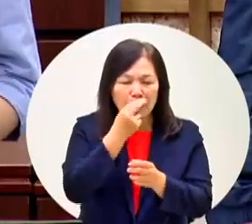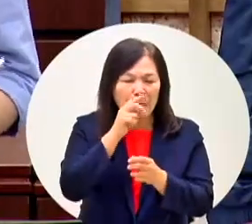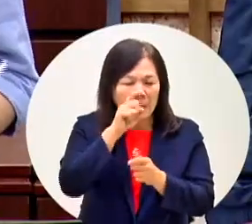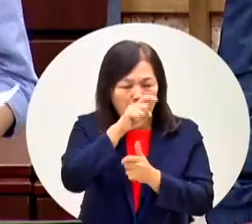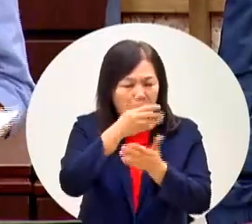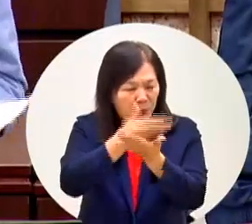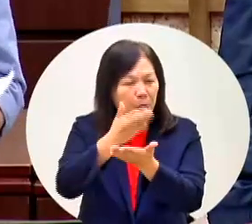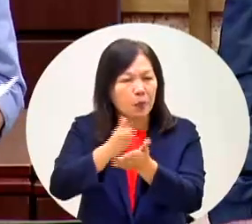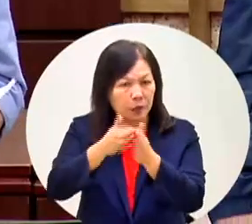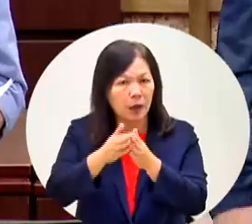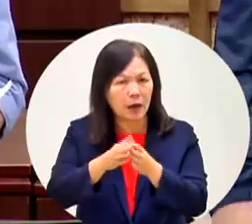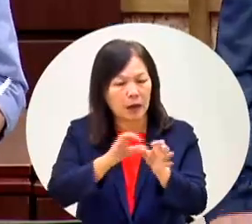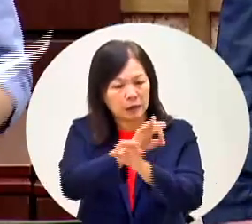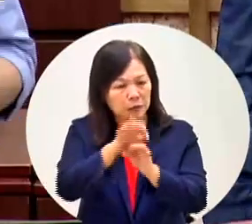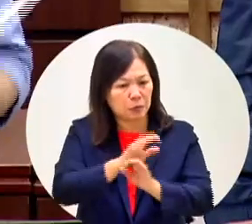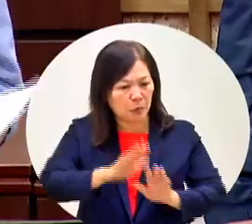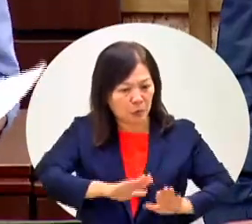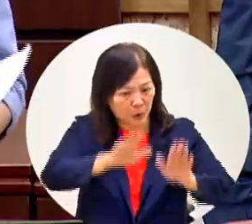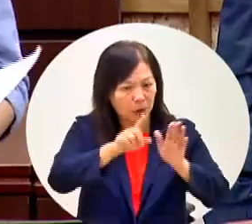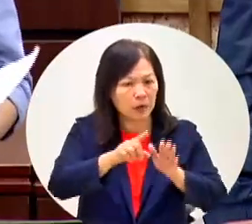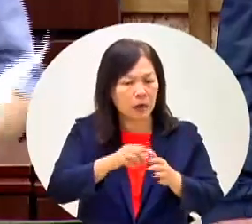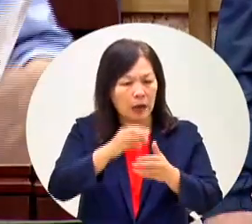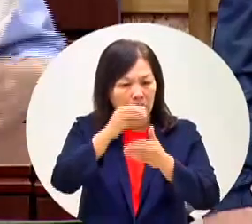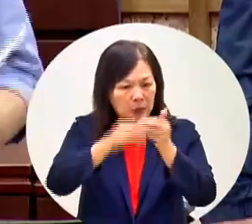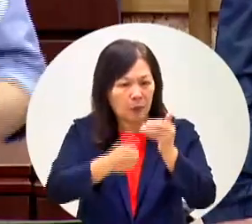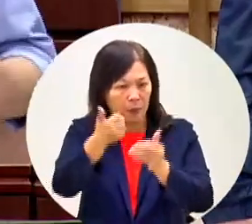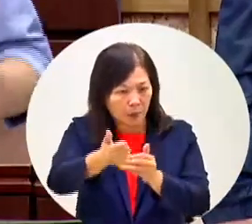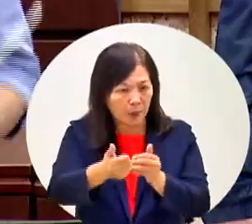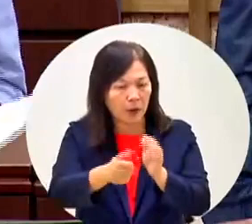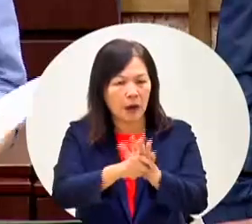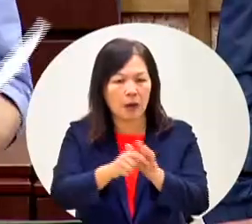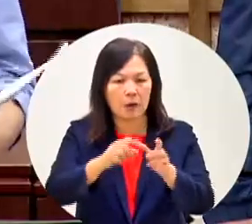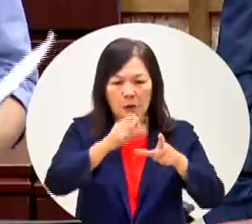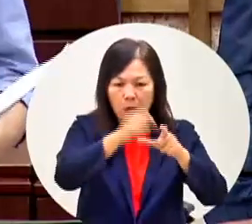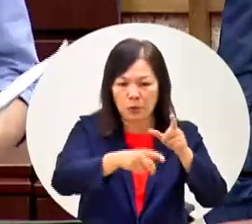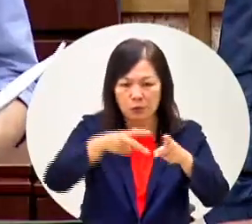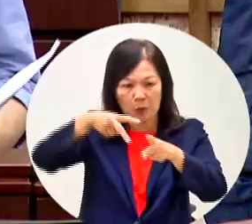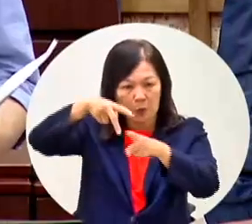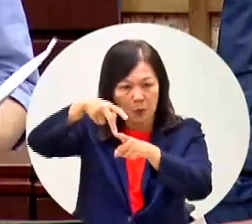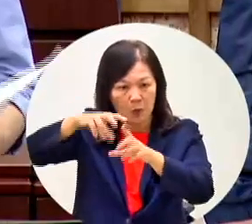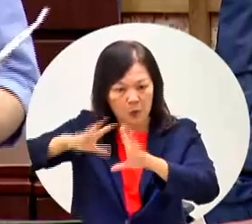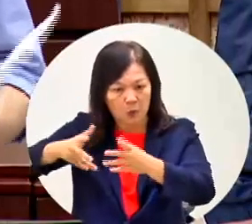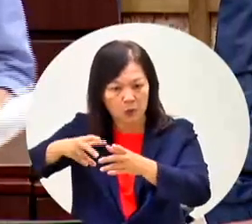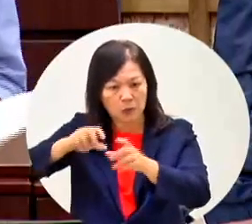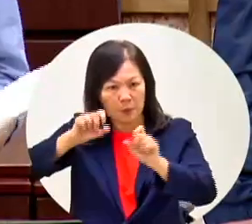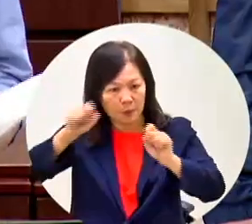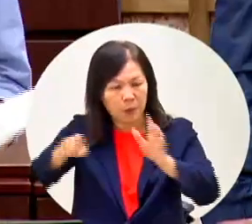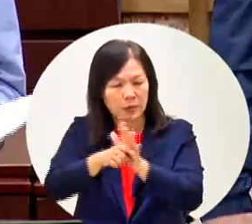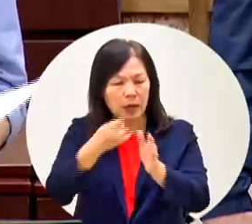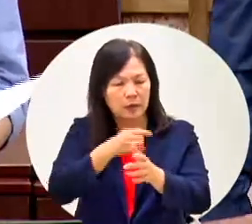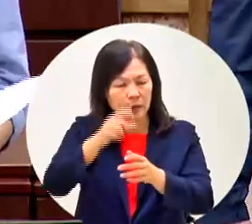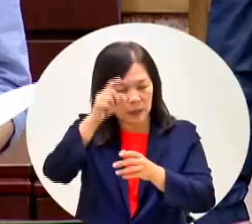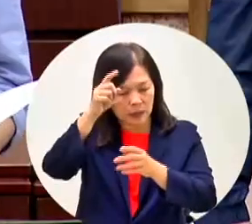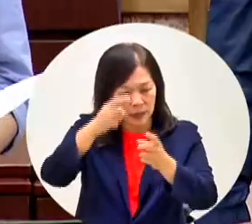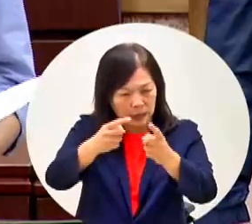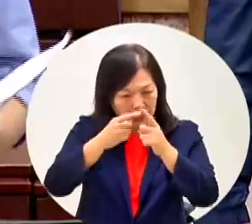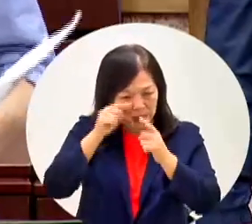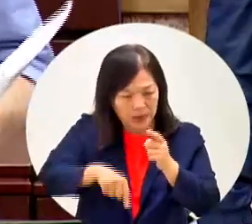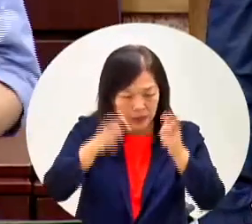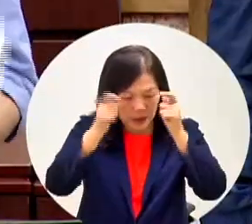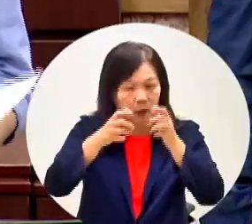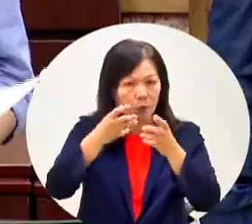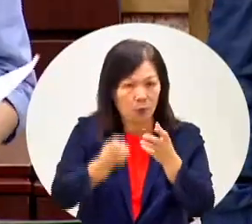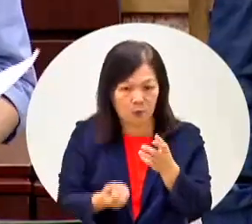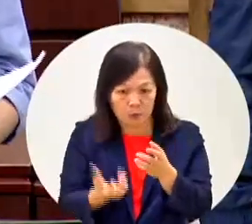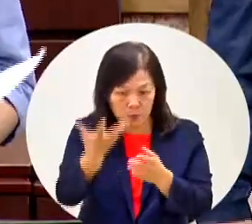件，以及跨国公司、跨国企业来高雄的越来越多。你像我们随便举一个例子，你